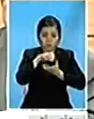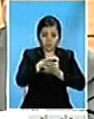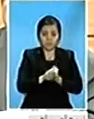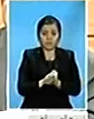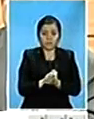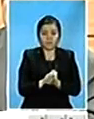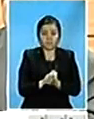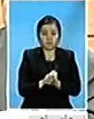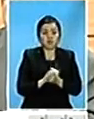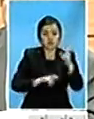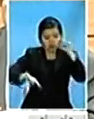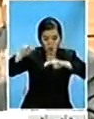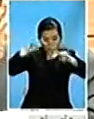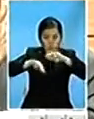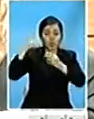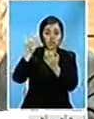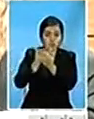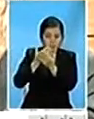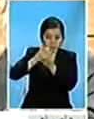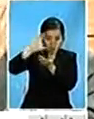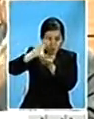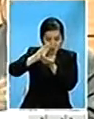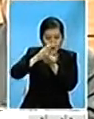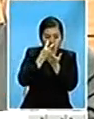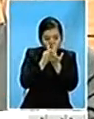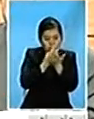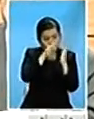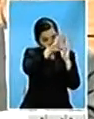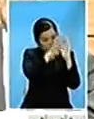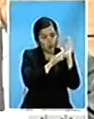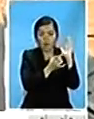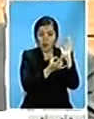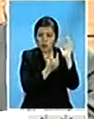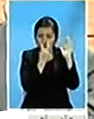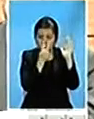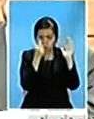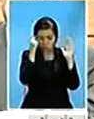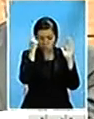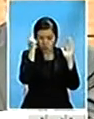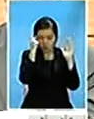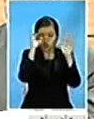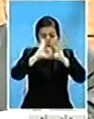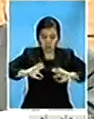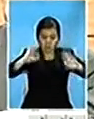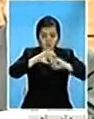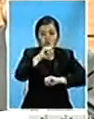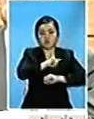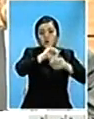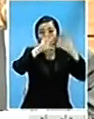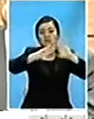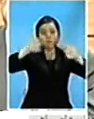ที่จะพิจารณางบประมาณนั้นเนี่ยเราเองควรที่จะตระหนักถึงหน้าที่หลักของรัฐบาลเพรา